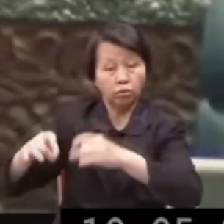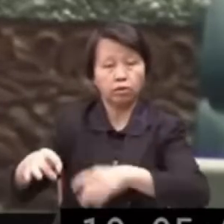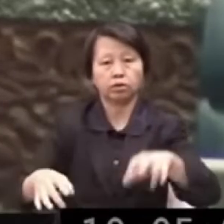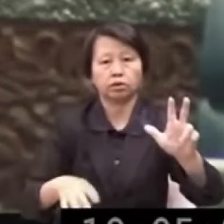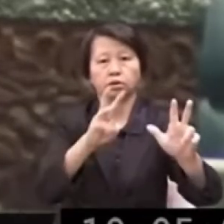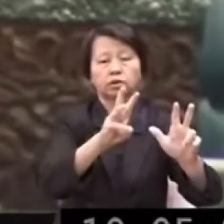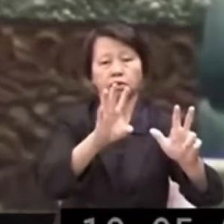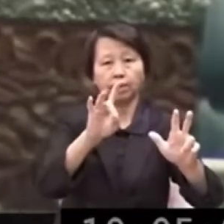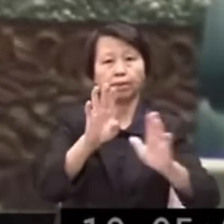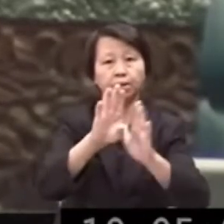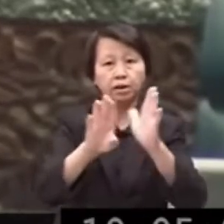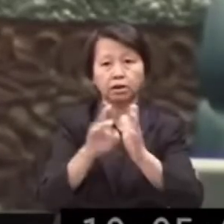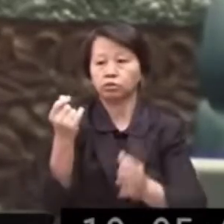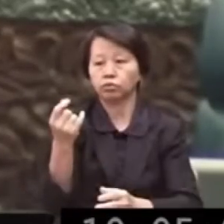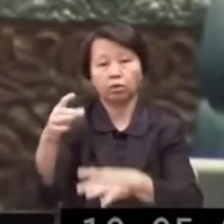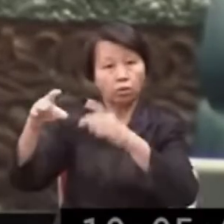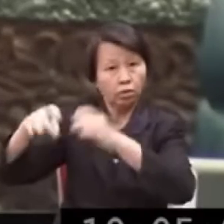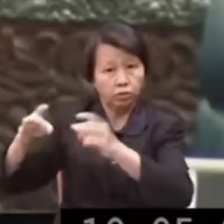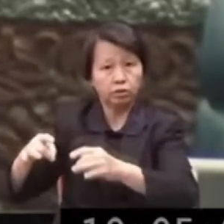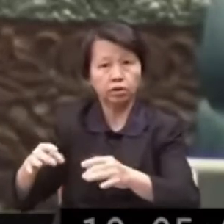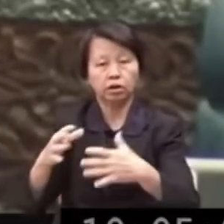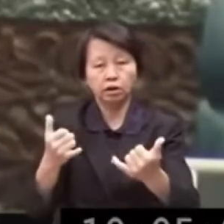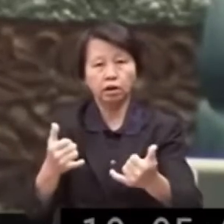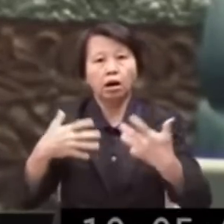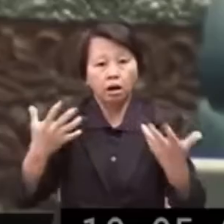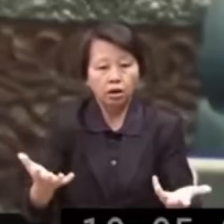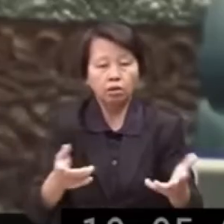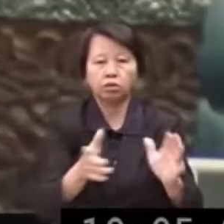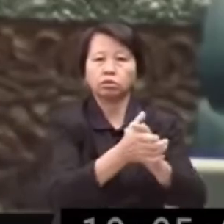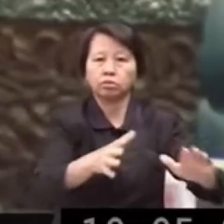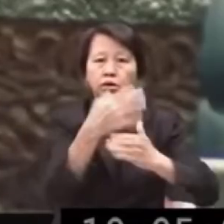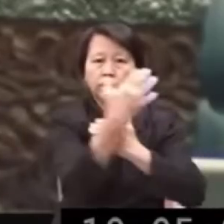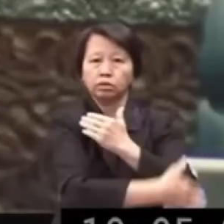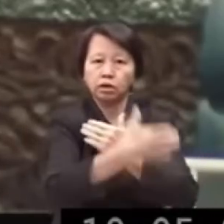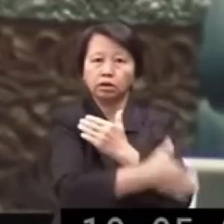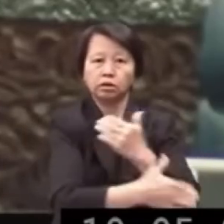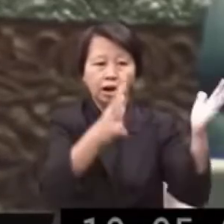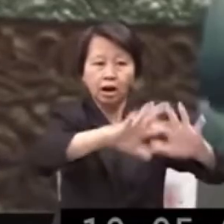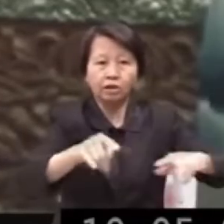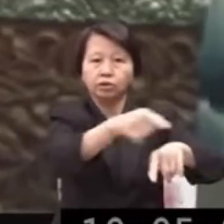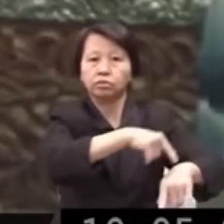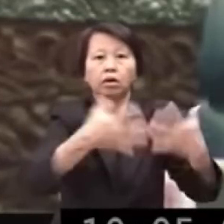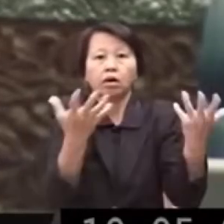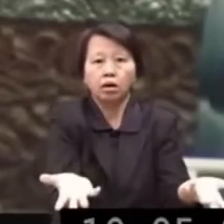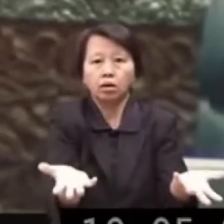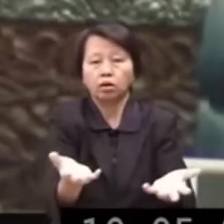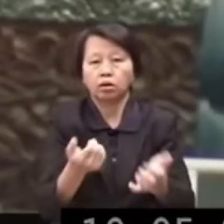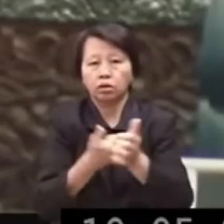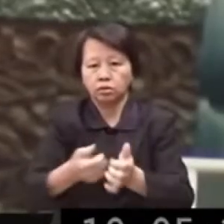368 billion dan kesannya kepada keselamatan negara-negara ASEAN berdasarkan